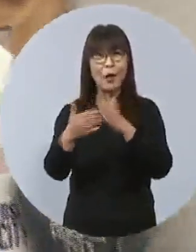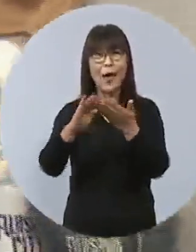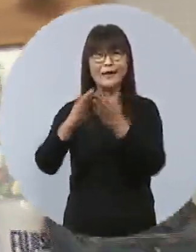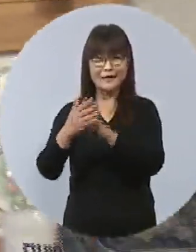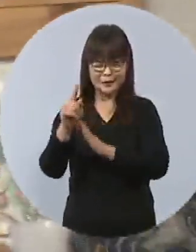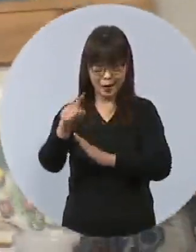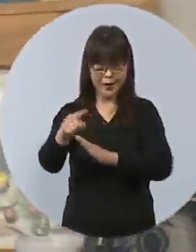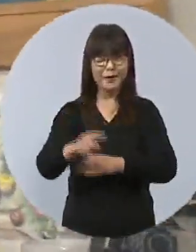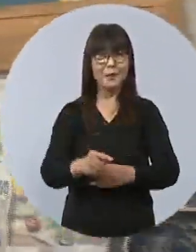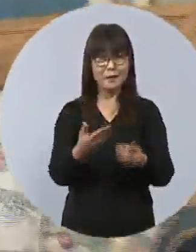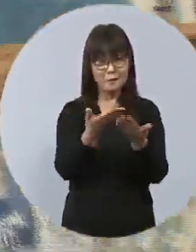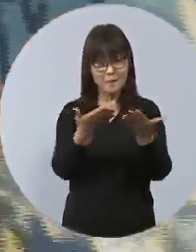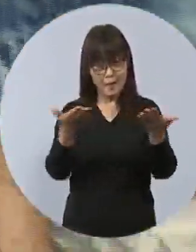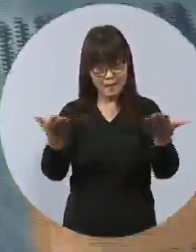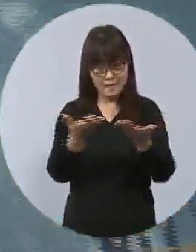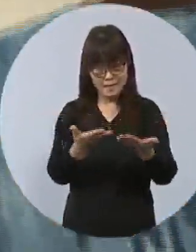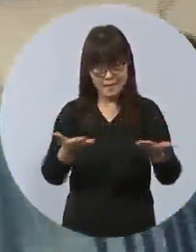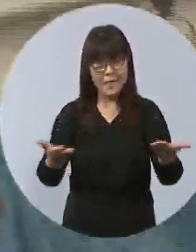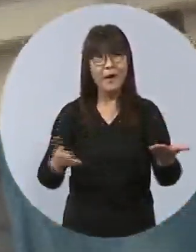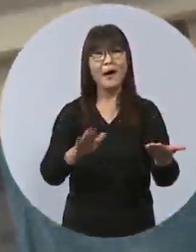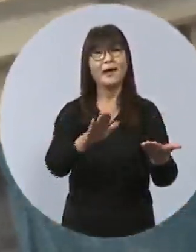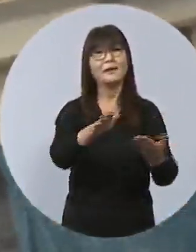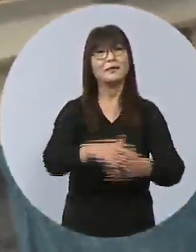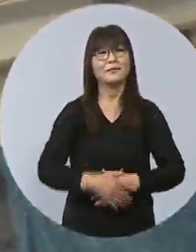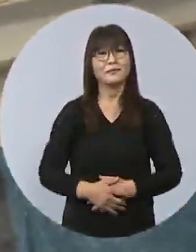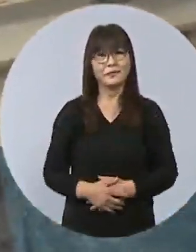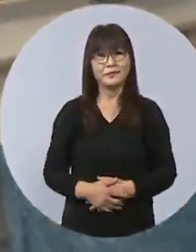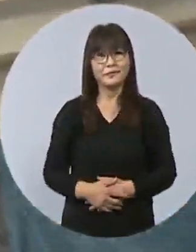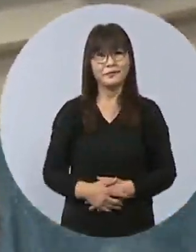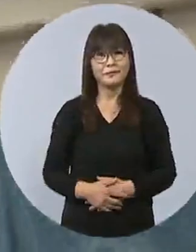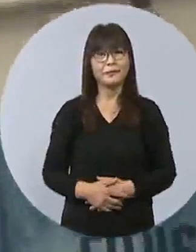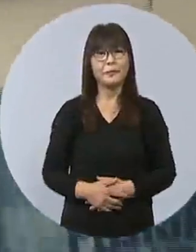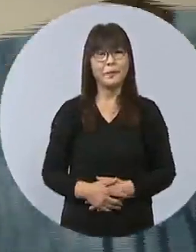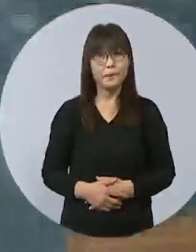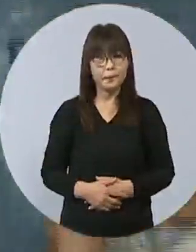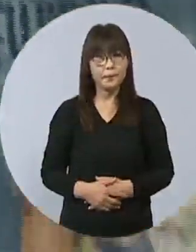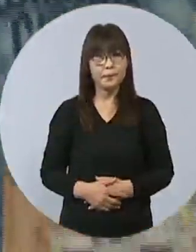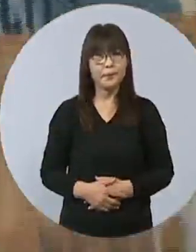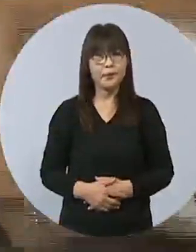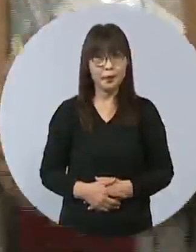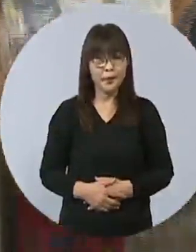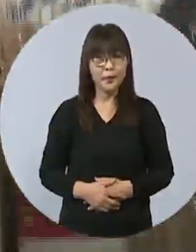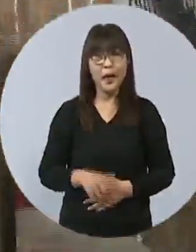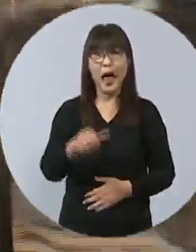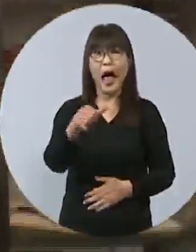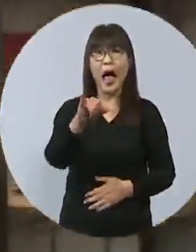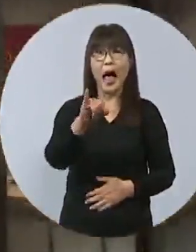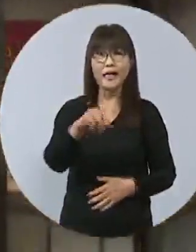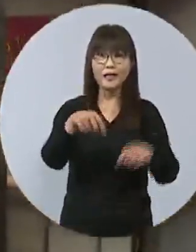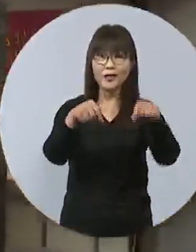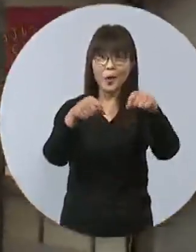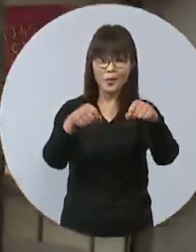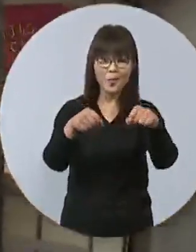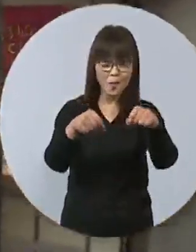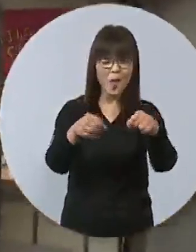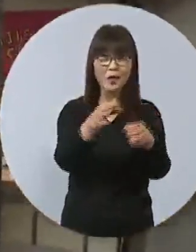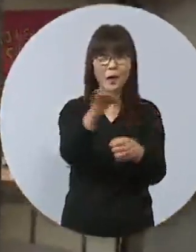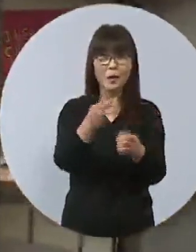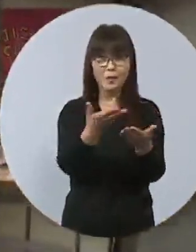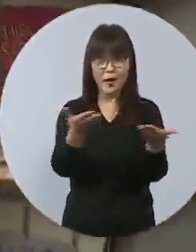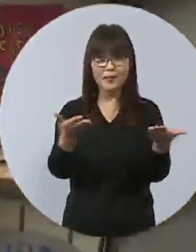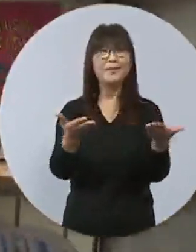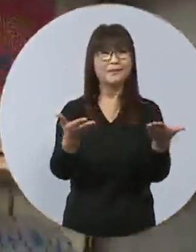たくさんの商品が並んでます。藍染めされてるものもたくさんありますね。あ、うん、